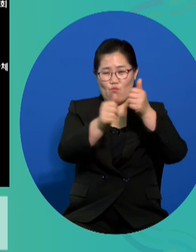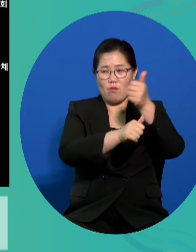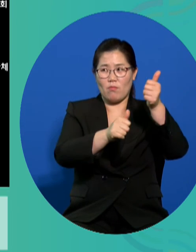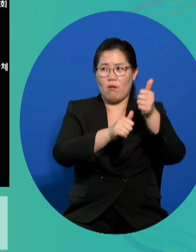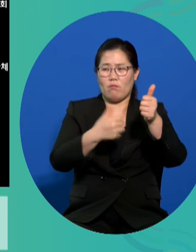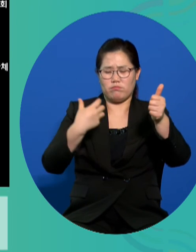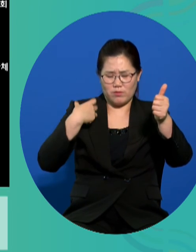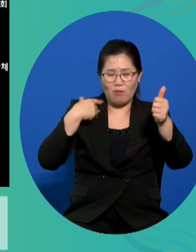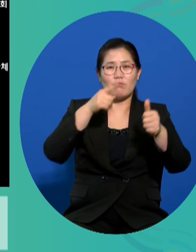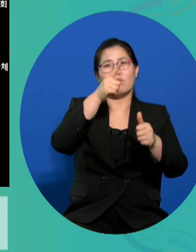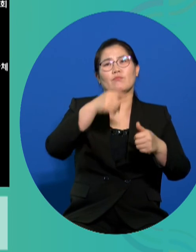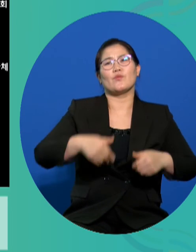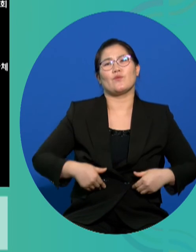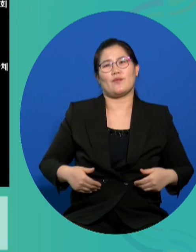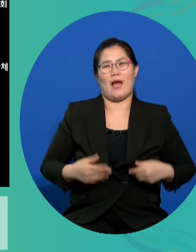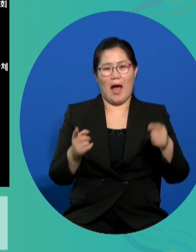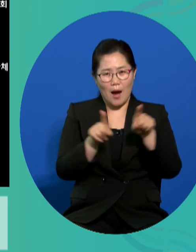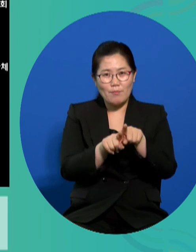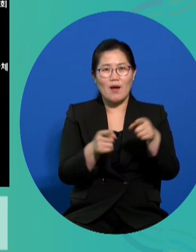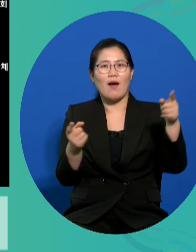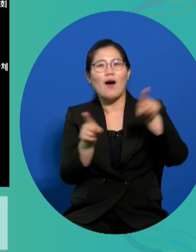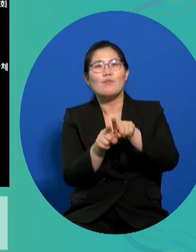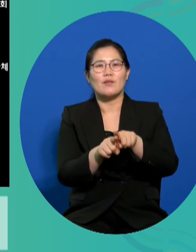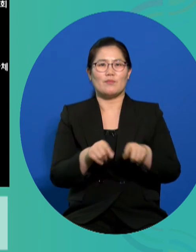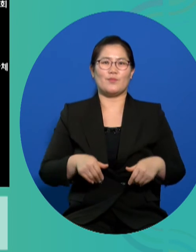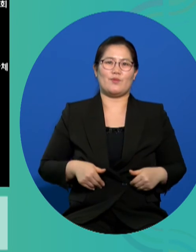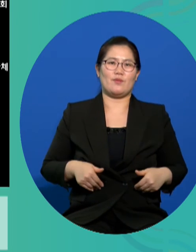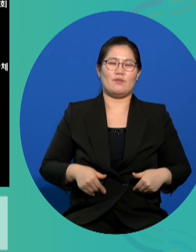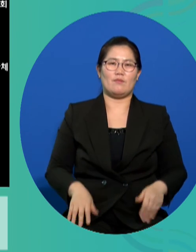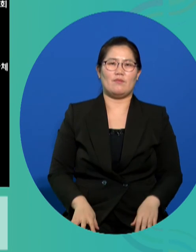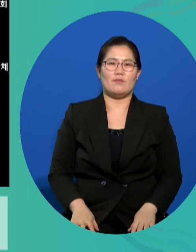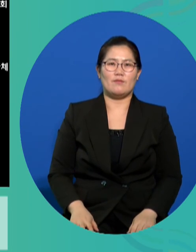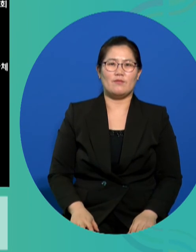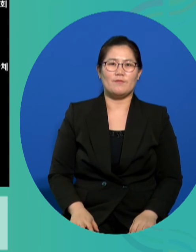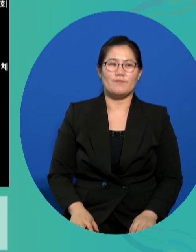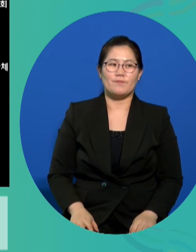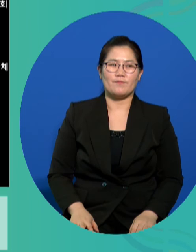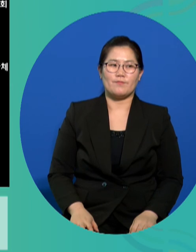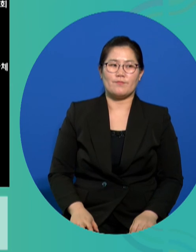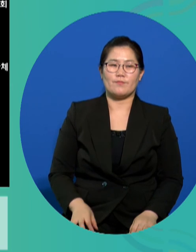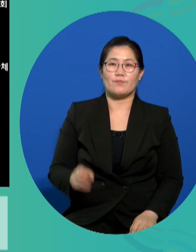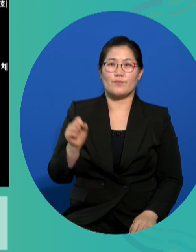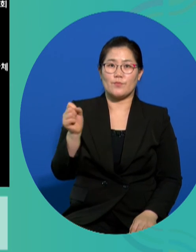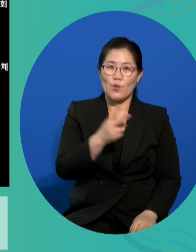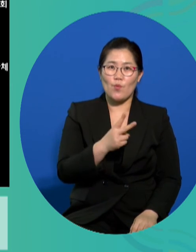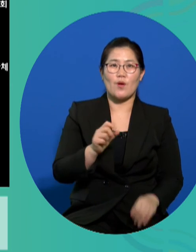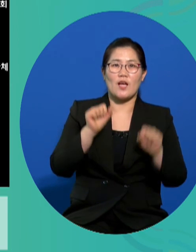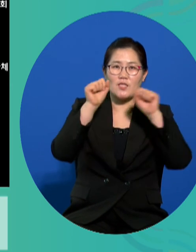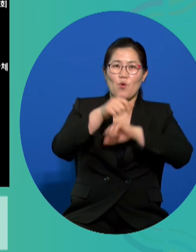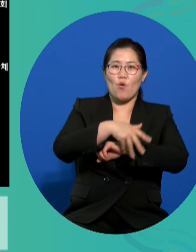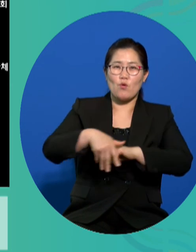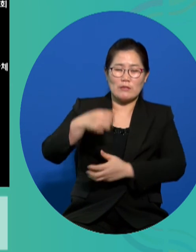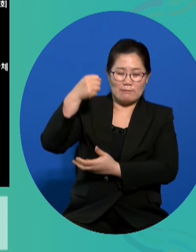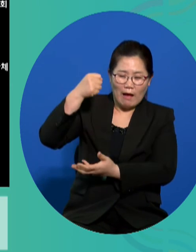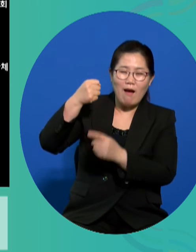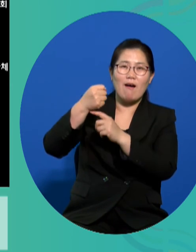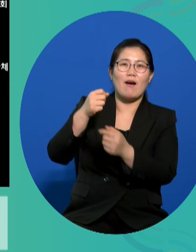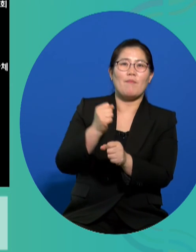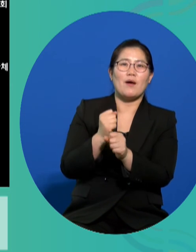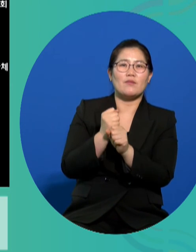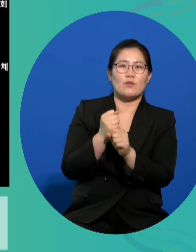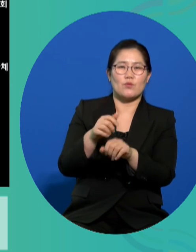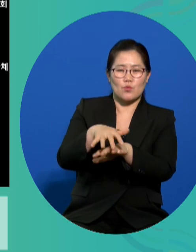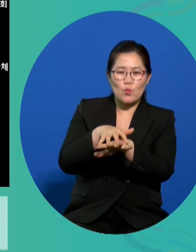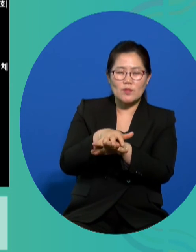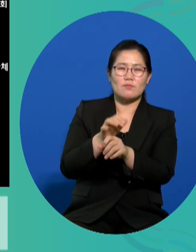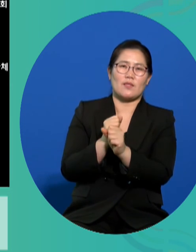됩니다. 거기에 지원도 끌어내야 되고요. 또 이런 스포츠 유산 가치를 창출할 수 있는 조직 기구도 만들